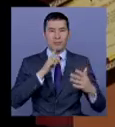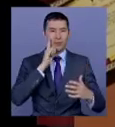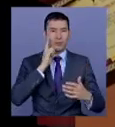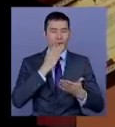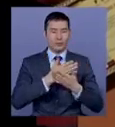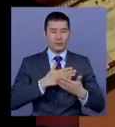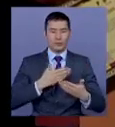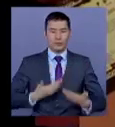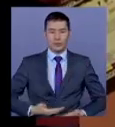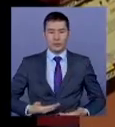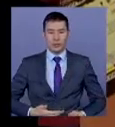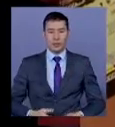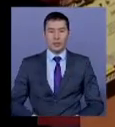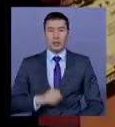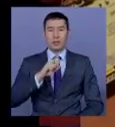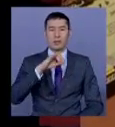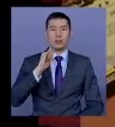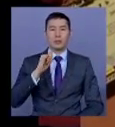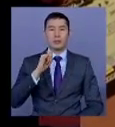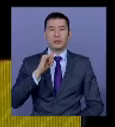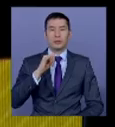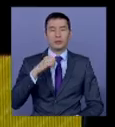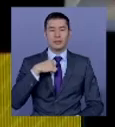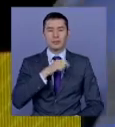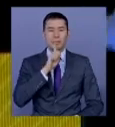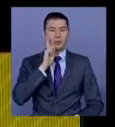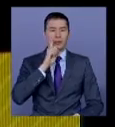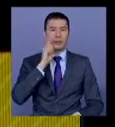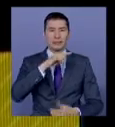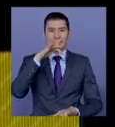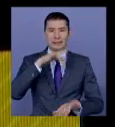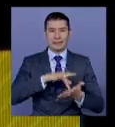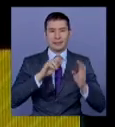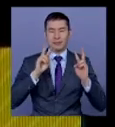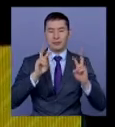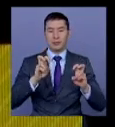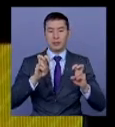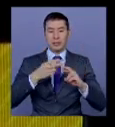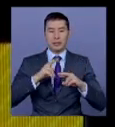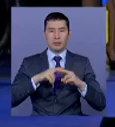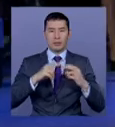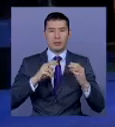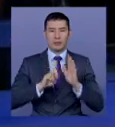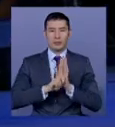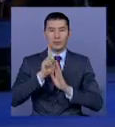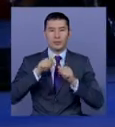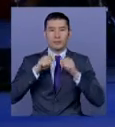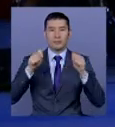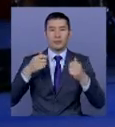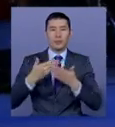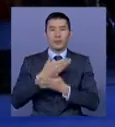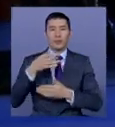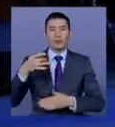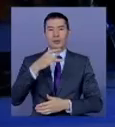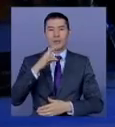45% жастар құраса, Алатау ауданы ең белсенді жастар ортасы болып саналады. Енді дамып келе жатқан Наурызбай ауданында сан түрлі